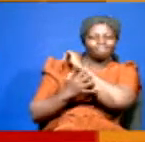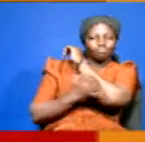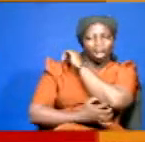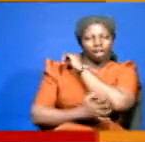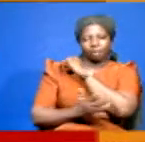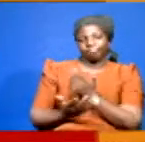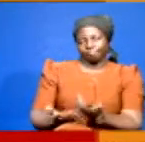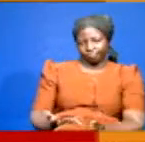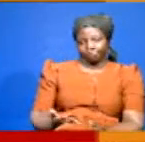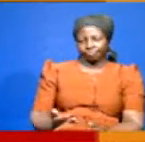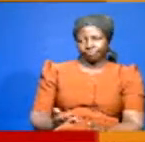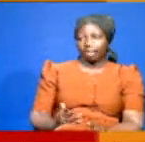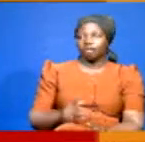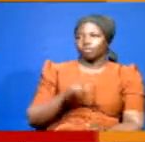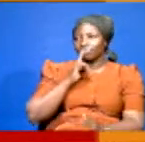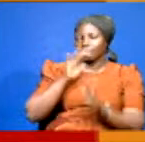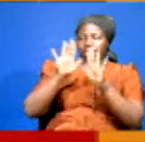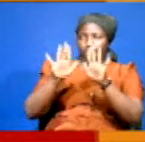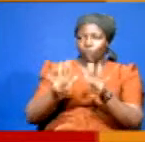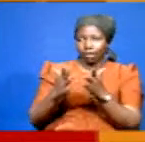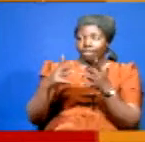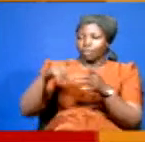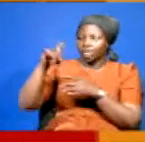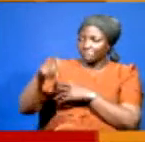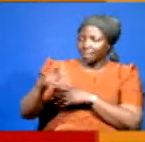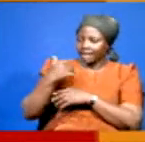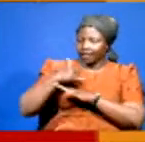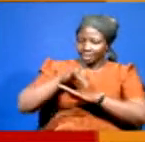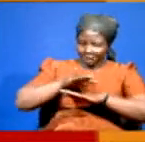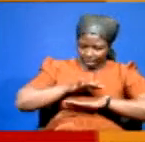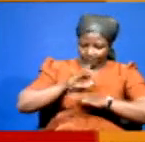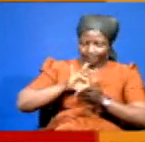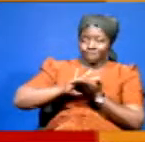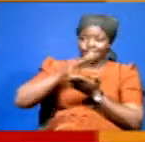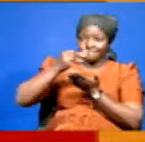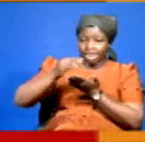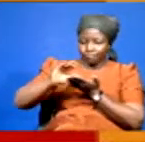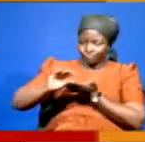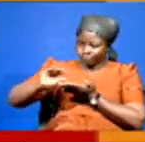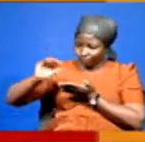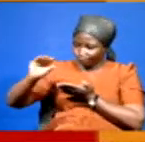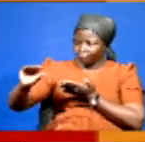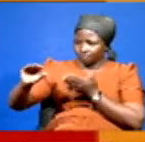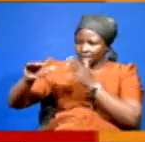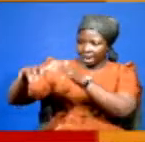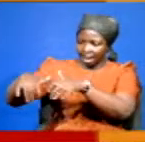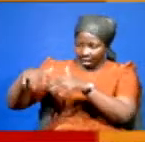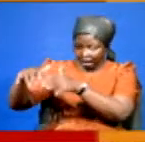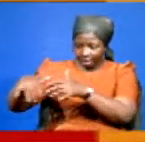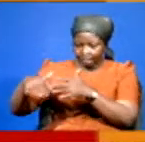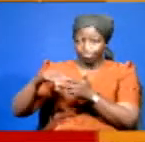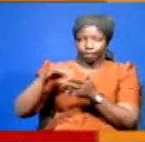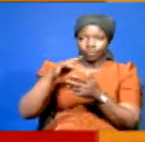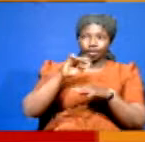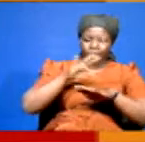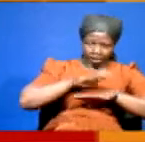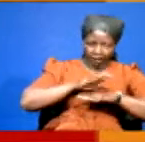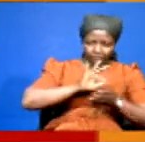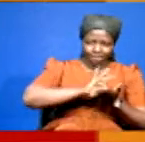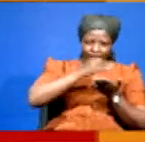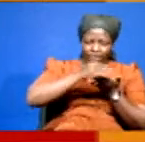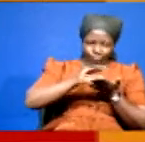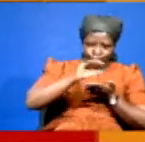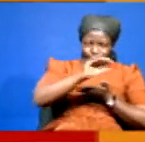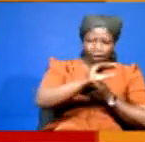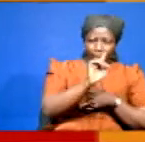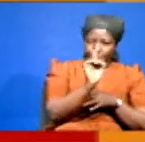ni kwamba lazima tuweke enough funding kwa agriculture. Pili, lazima tuweke enough funding kwa Ministry of Forestry so that tuwe